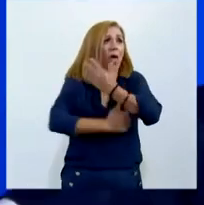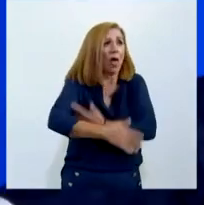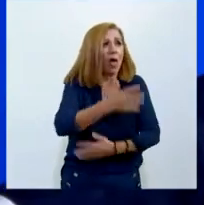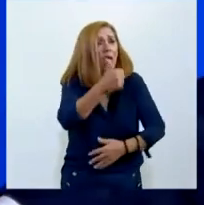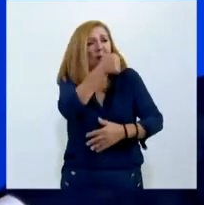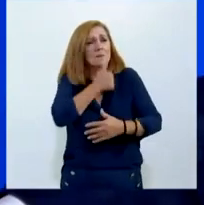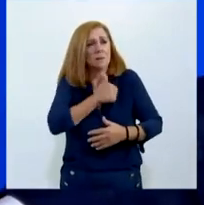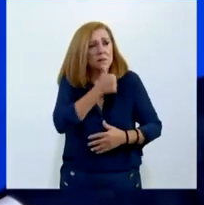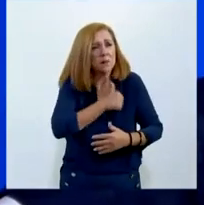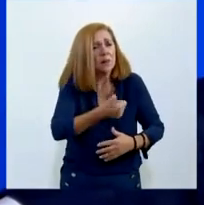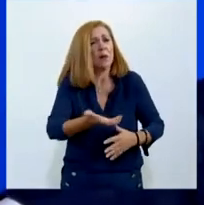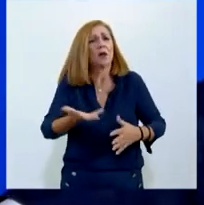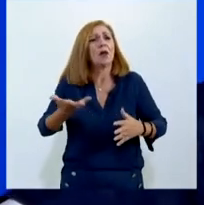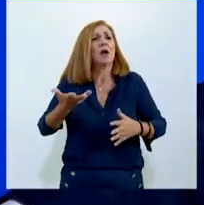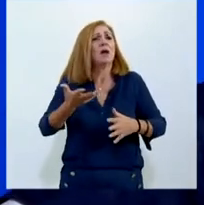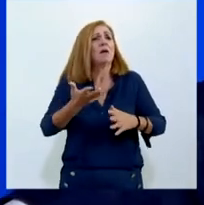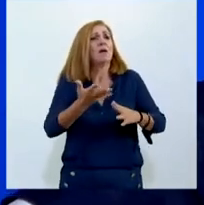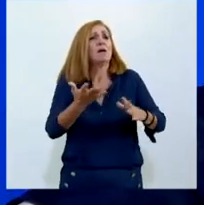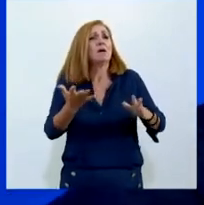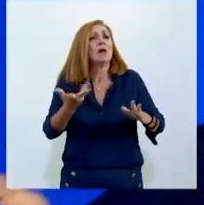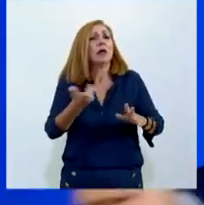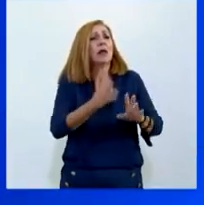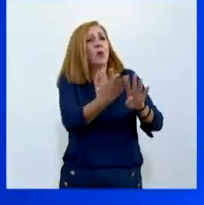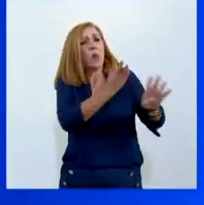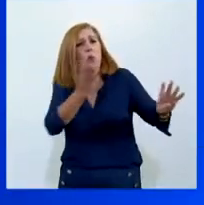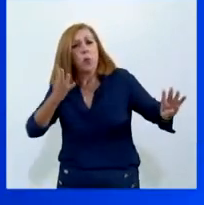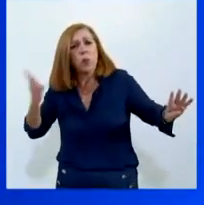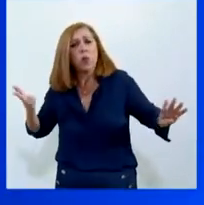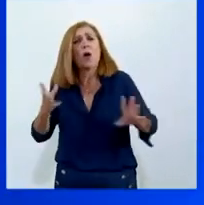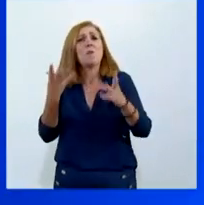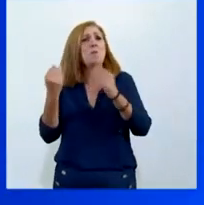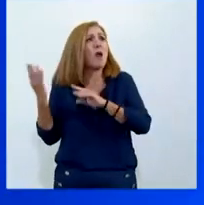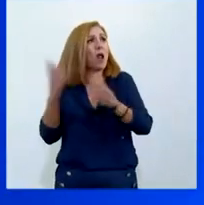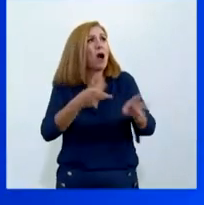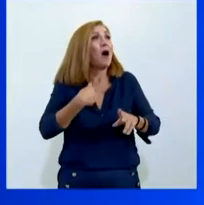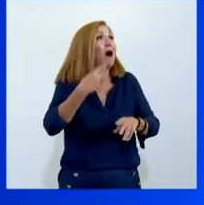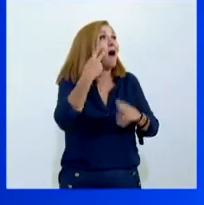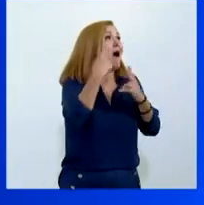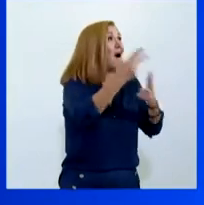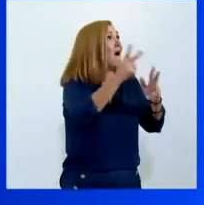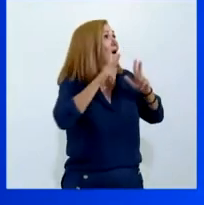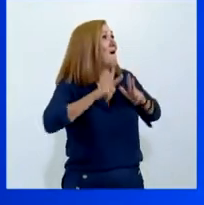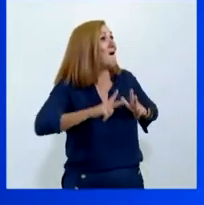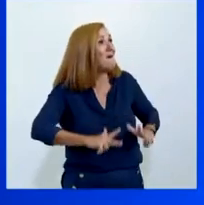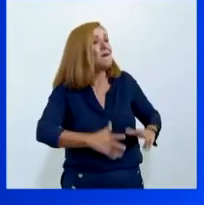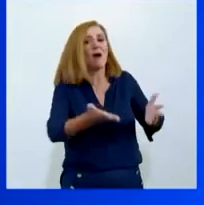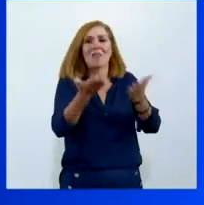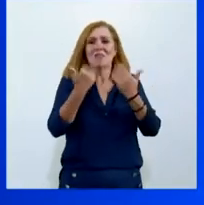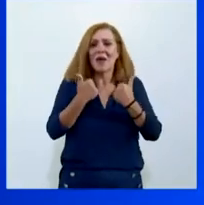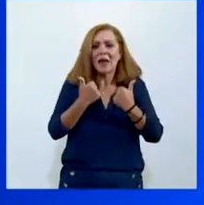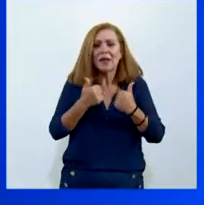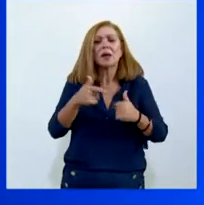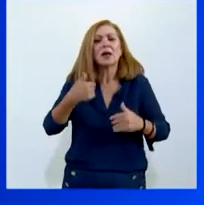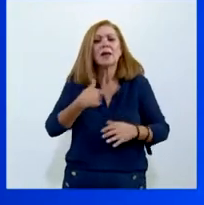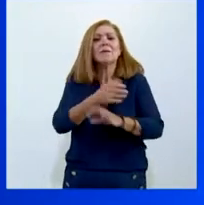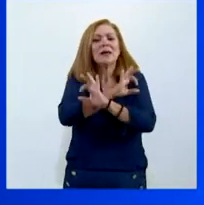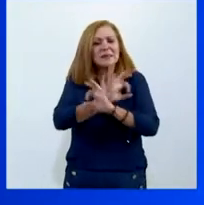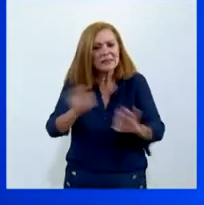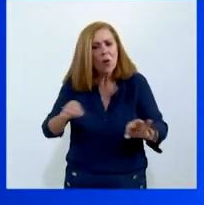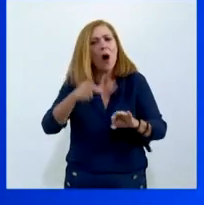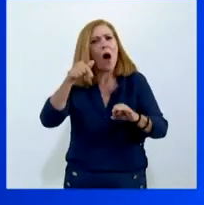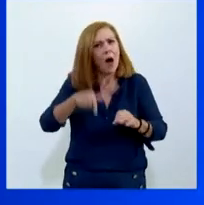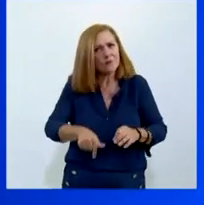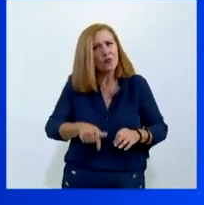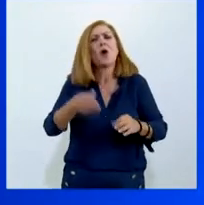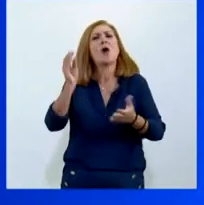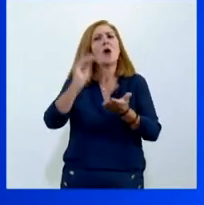περιμένει σε μια πολύ μεγάλη ουρά, είτε με τόσο κόσμο, ώστε τελικά να μην απολαμβάνει αυτή τη μοναδική εμπειρία. Και είμαι σίγουρος ότι αυτό είναι κάτι το οποίο θα επεκταθεί και σε